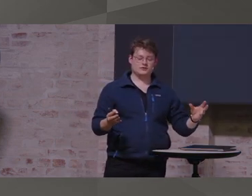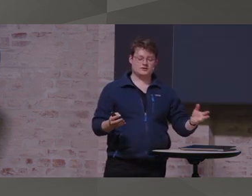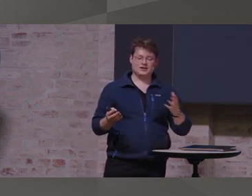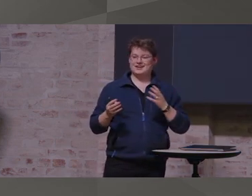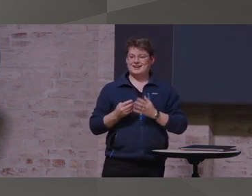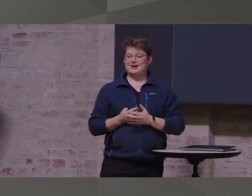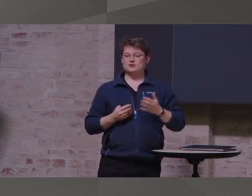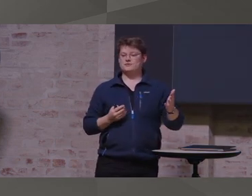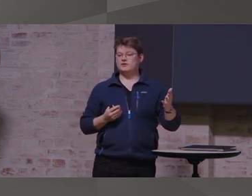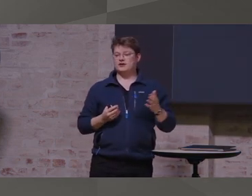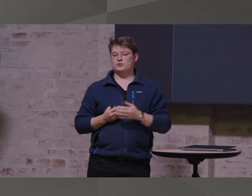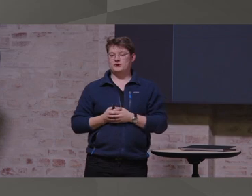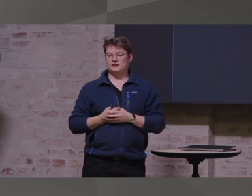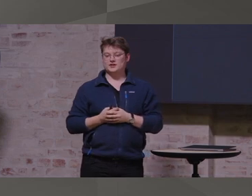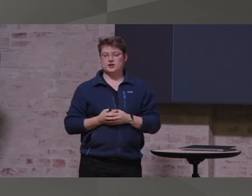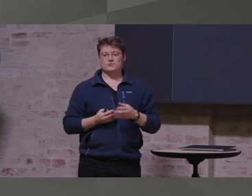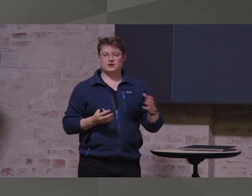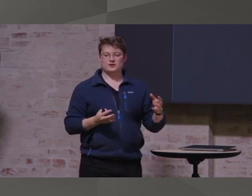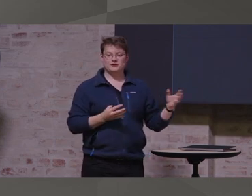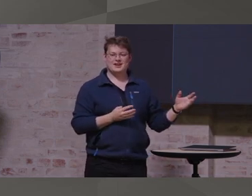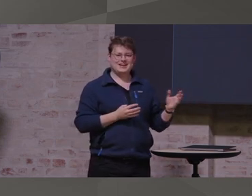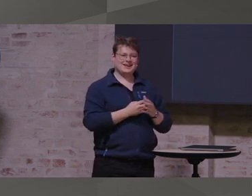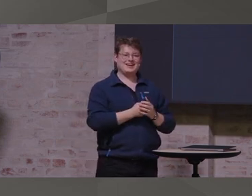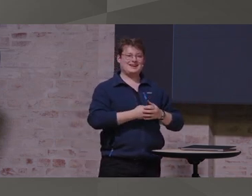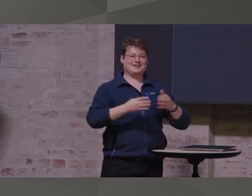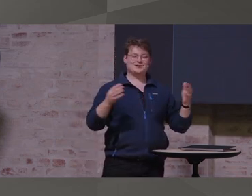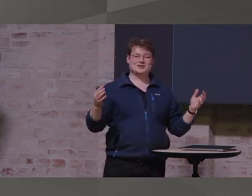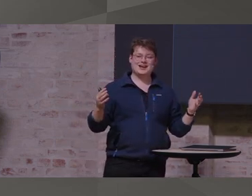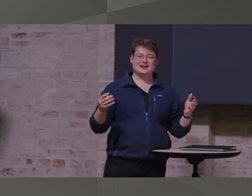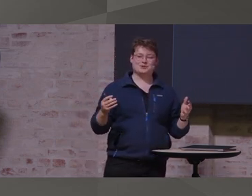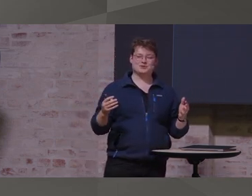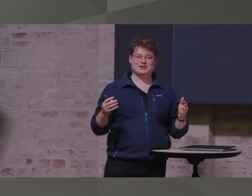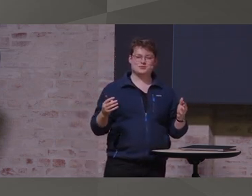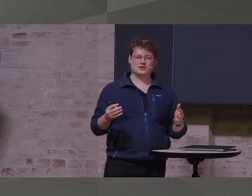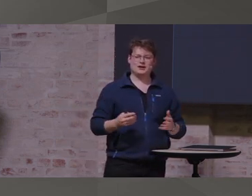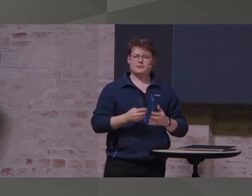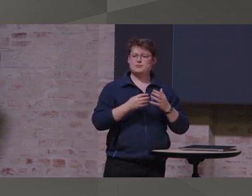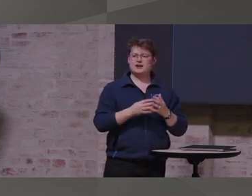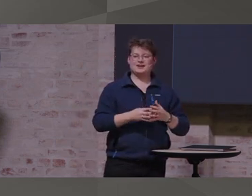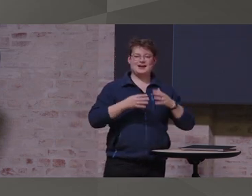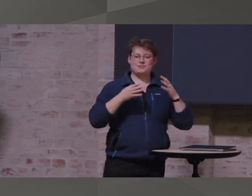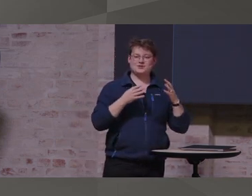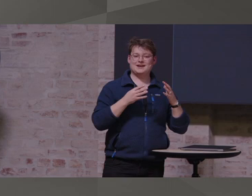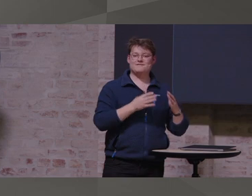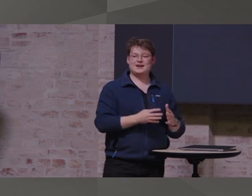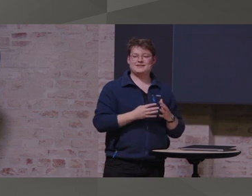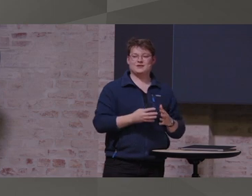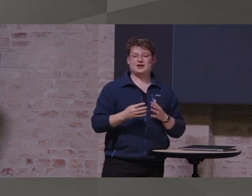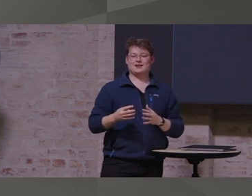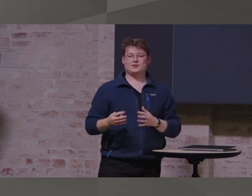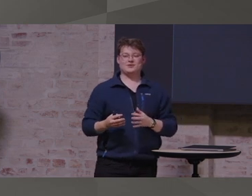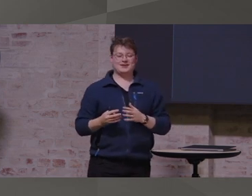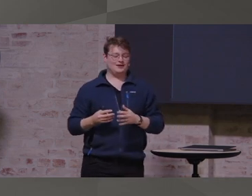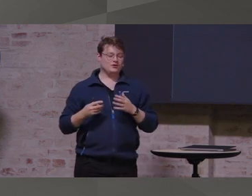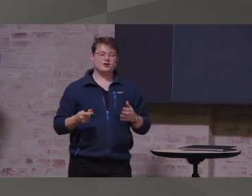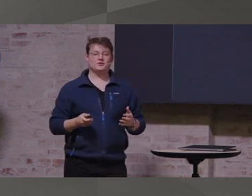ønsker å få ut, og så får vi det ut på en transparent bakgrunn. Ikke revolusjonerende på noe som helst måte, men bare plutselig en veldig, veldig mye